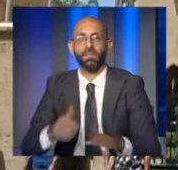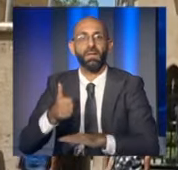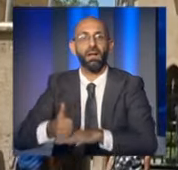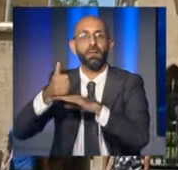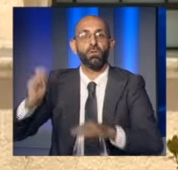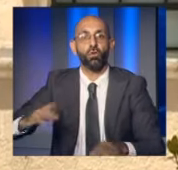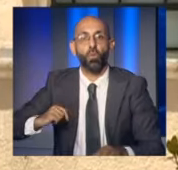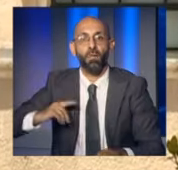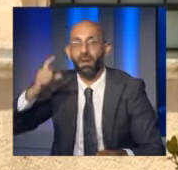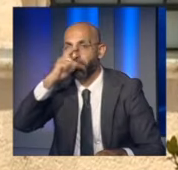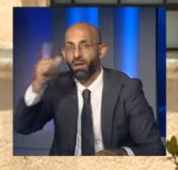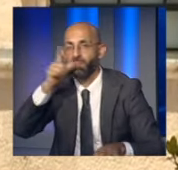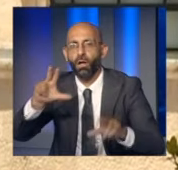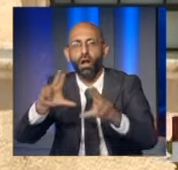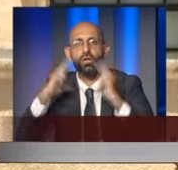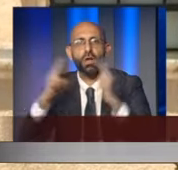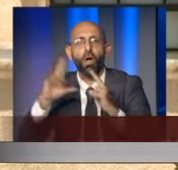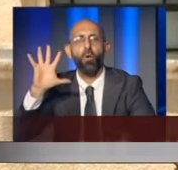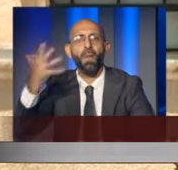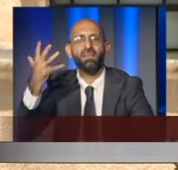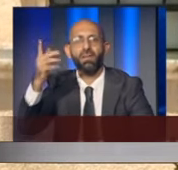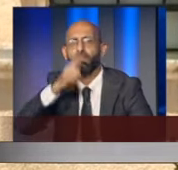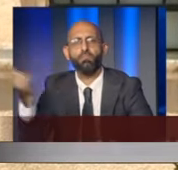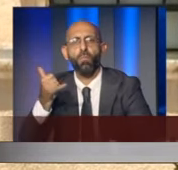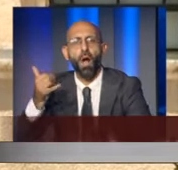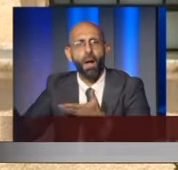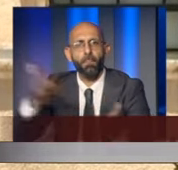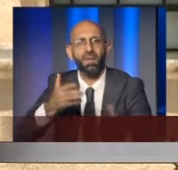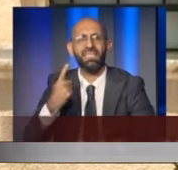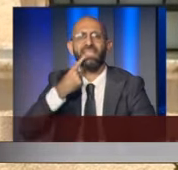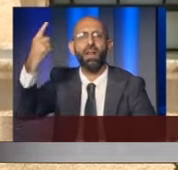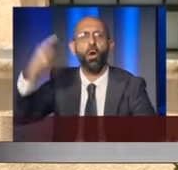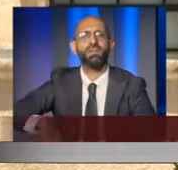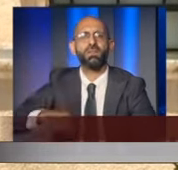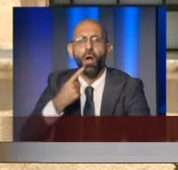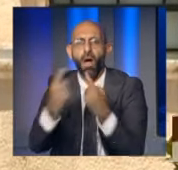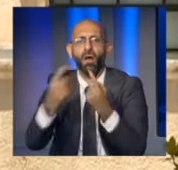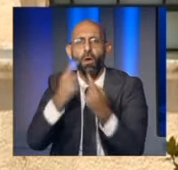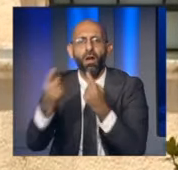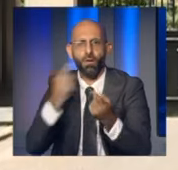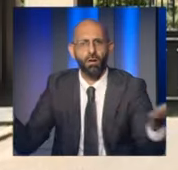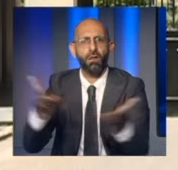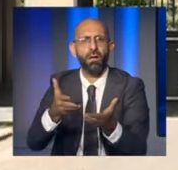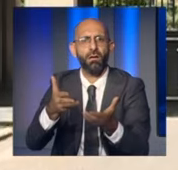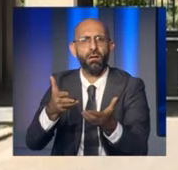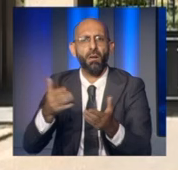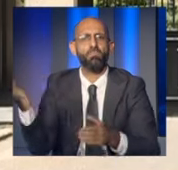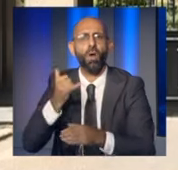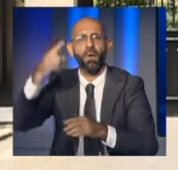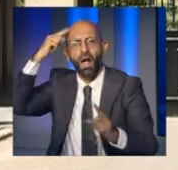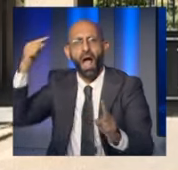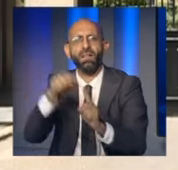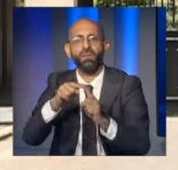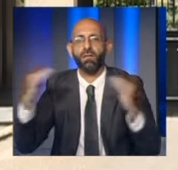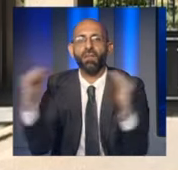رئيس مجلس النواب نبيه بري يرى أن اللجنة الخماسية تبنت موقفه بالدعوة منذ أكثر من سنة ونصف